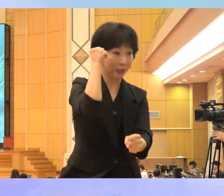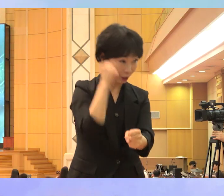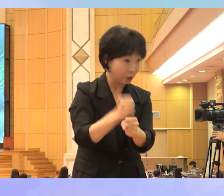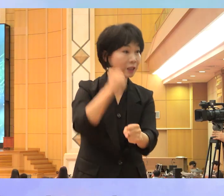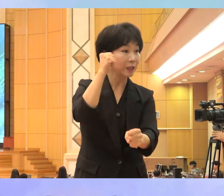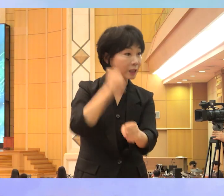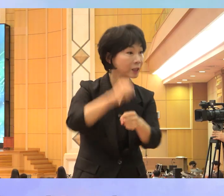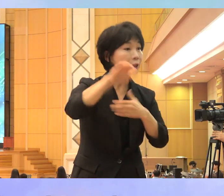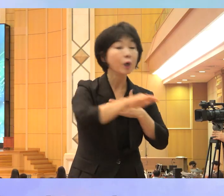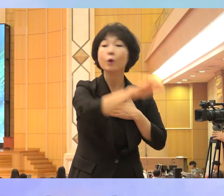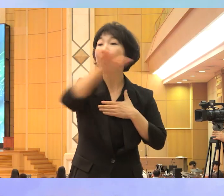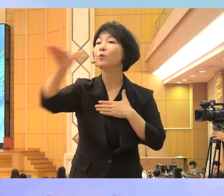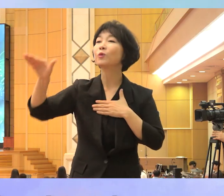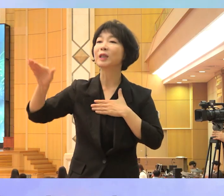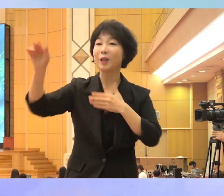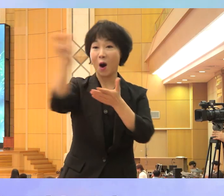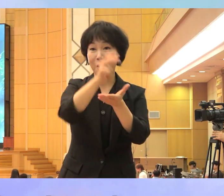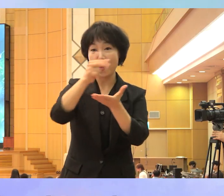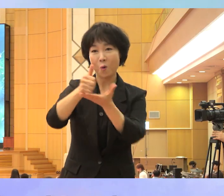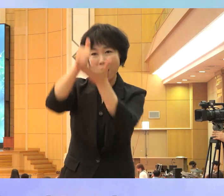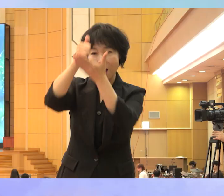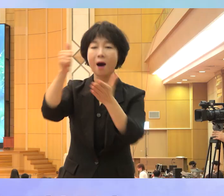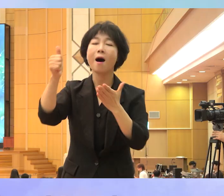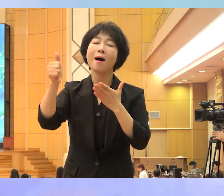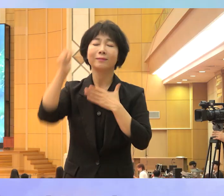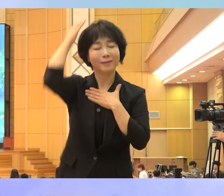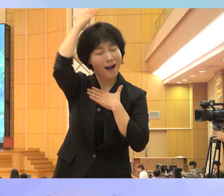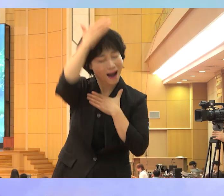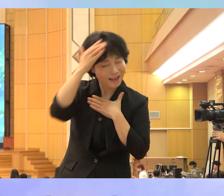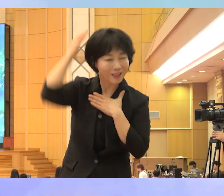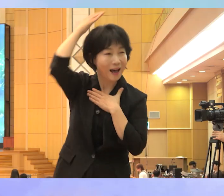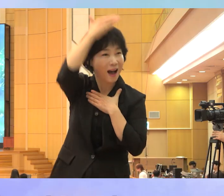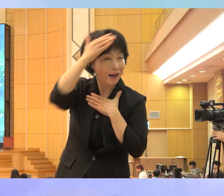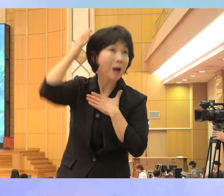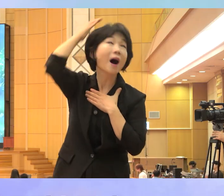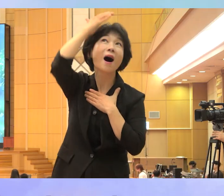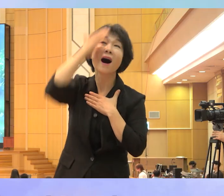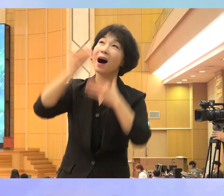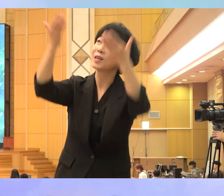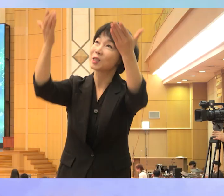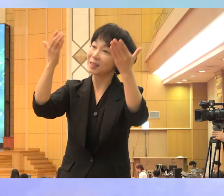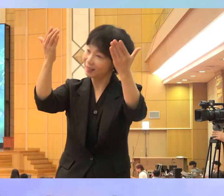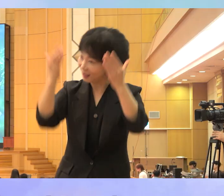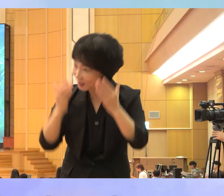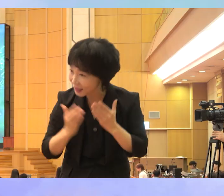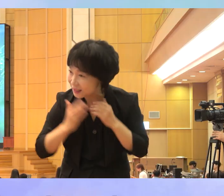천지 지으신 우리 여호와 나를